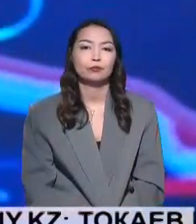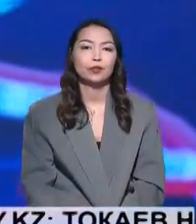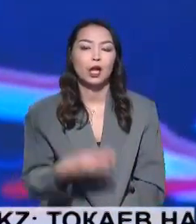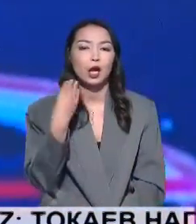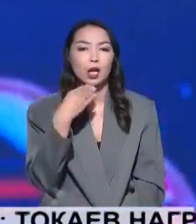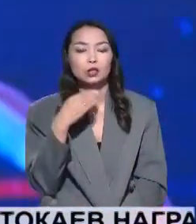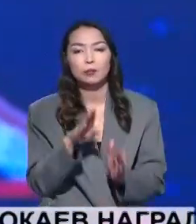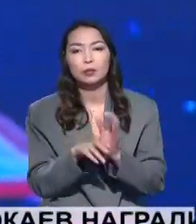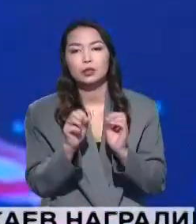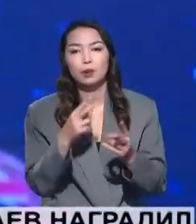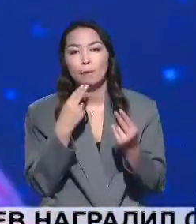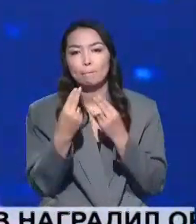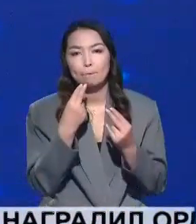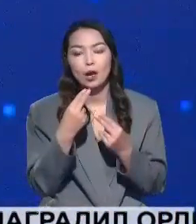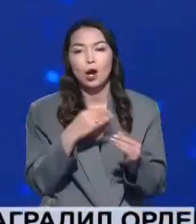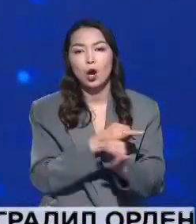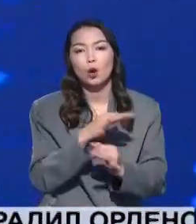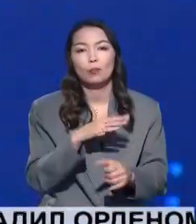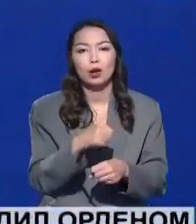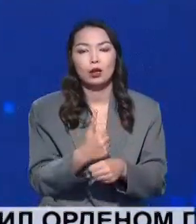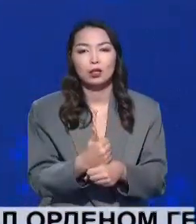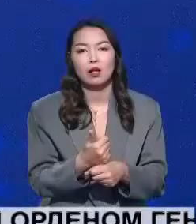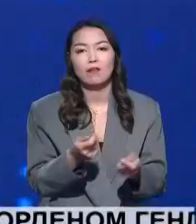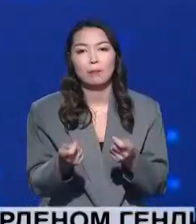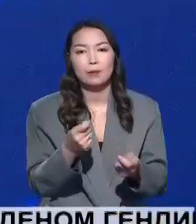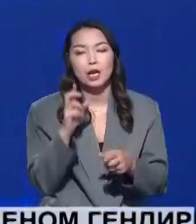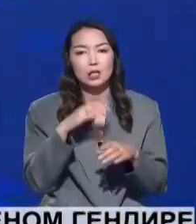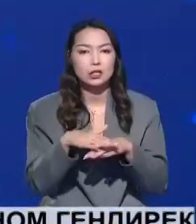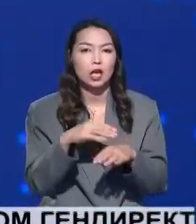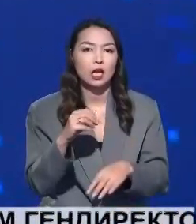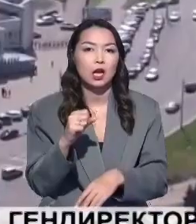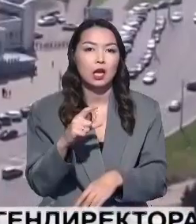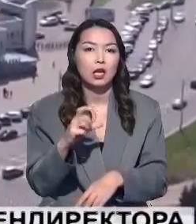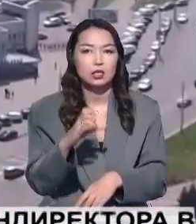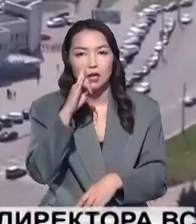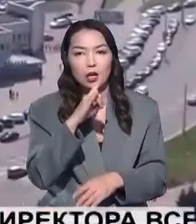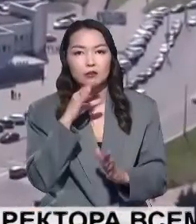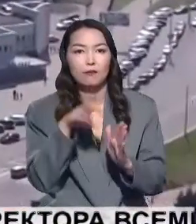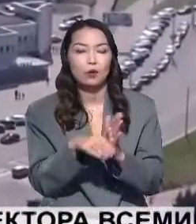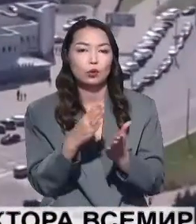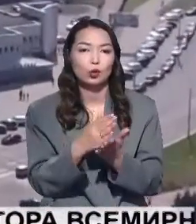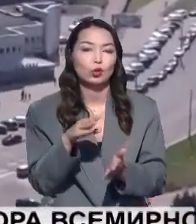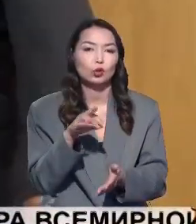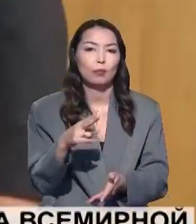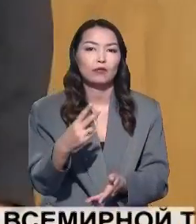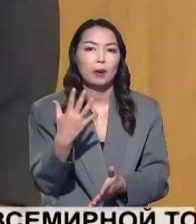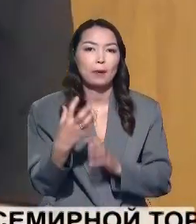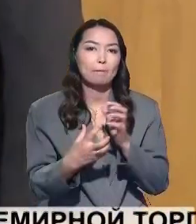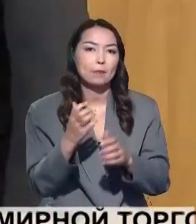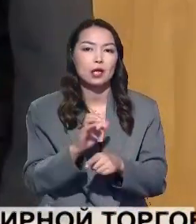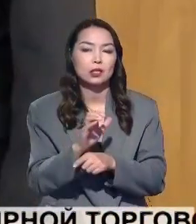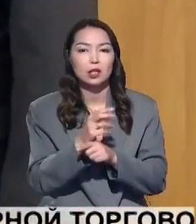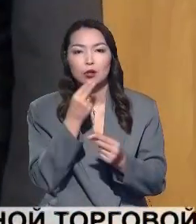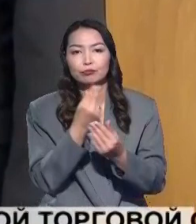Качество и безопасность продуктов питания обсудили главы правительств стран ЕАЭС. Казахстан входит в топ-25 мировых экспортеров